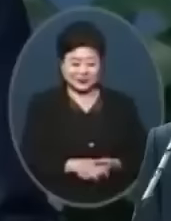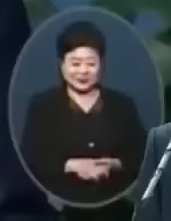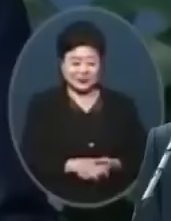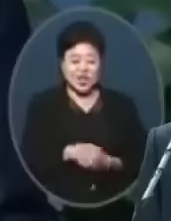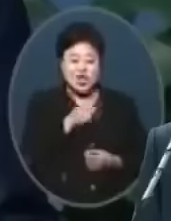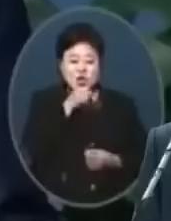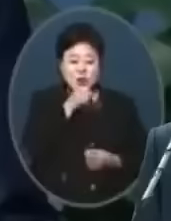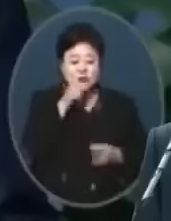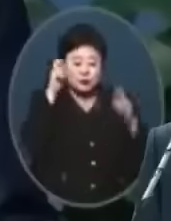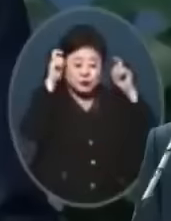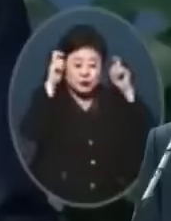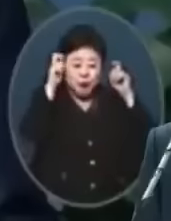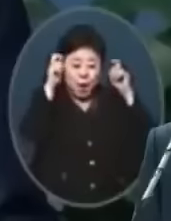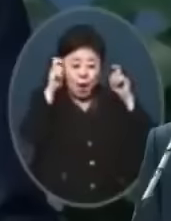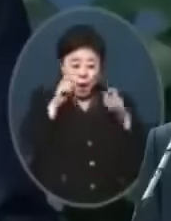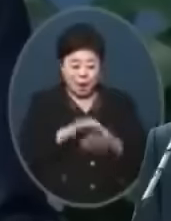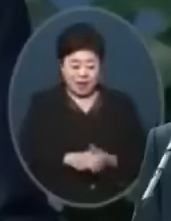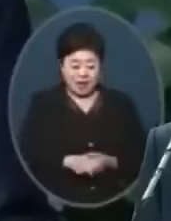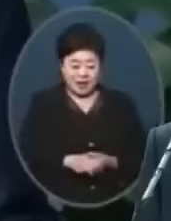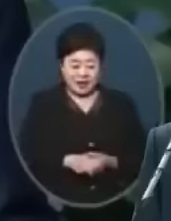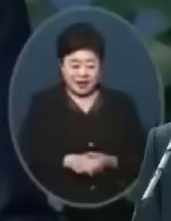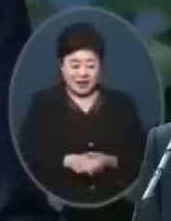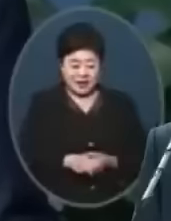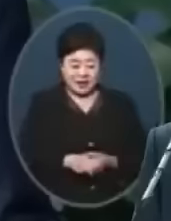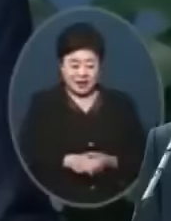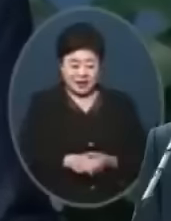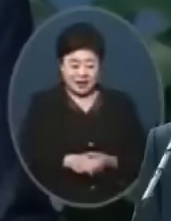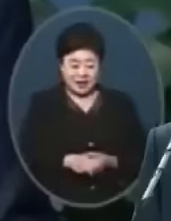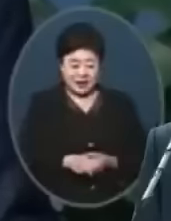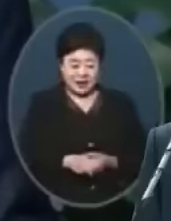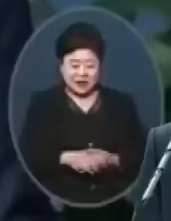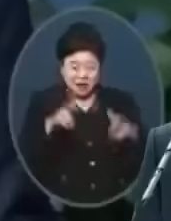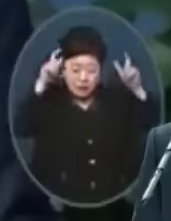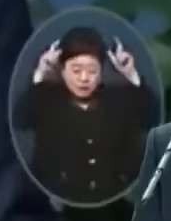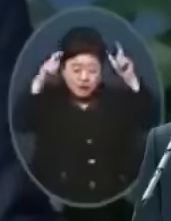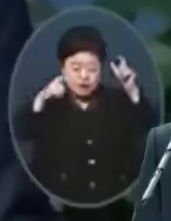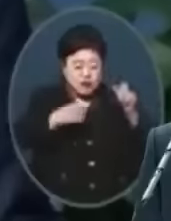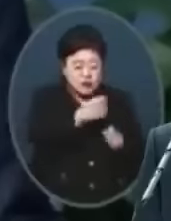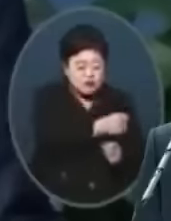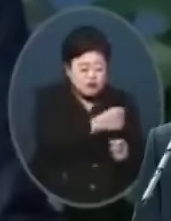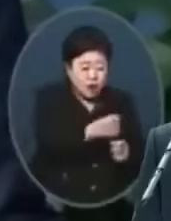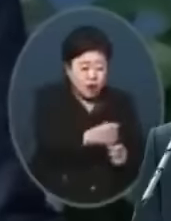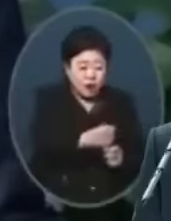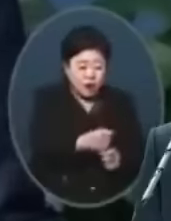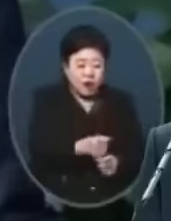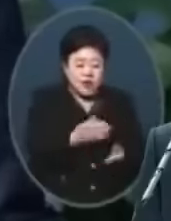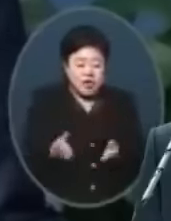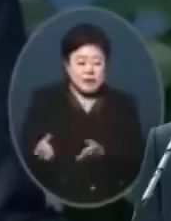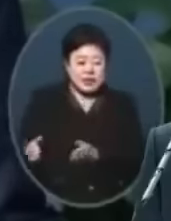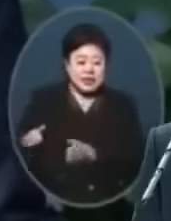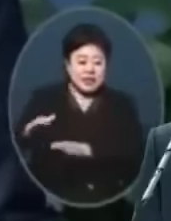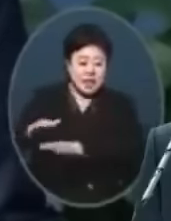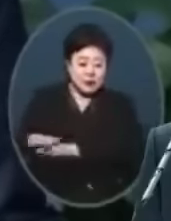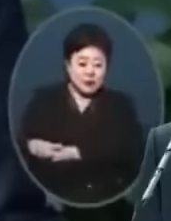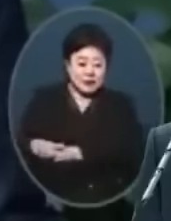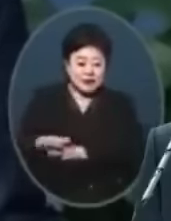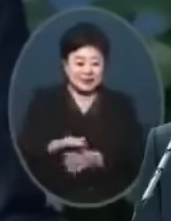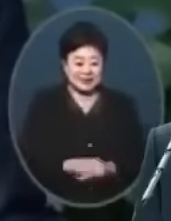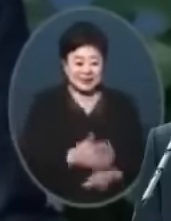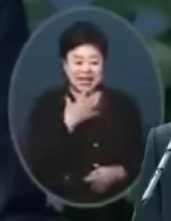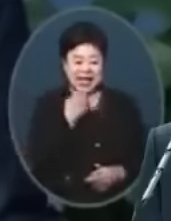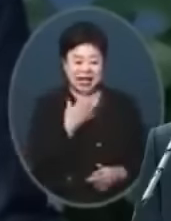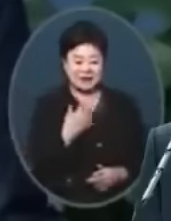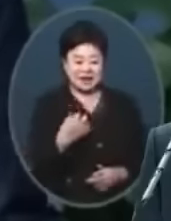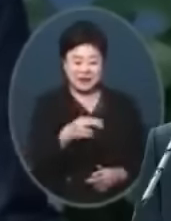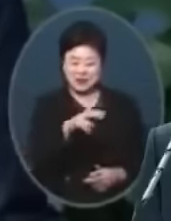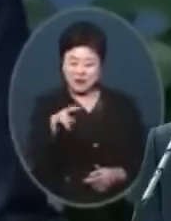산염소를 천사가 벌써 와서 잡아서 머리를 뿔에 엮어 놓았습니다. 아브라함